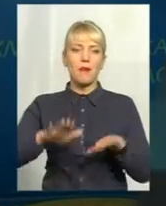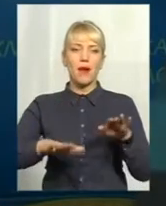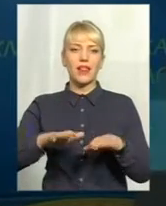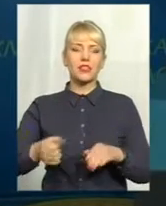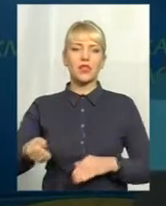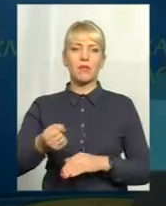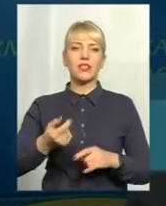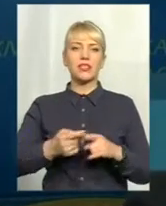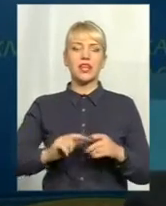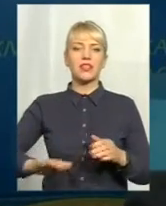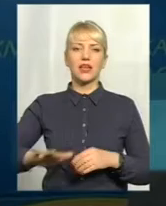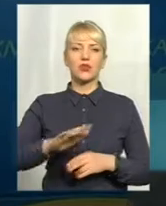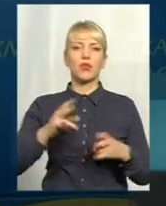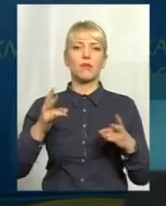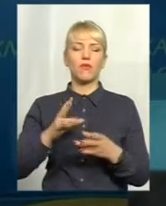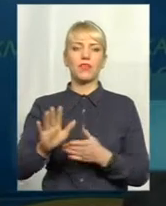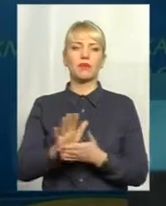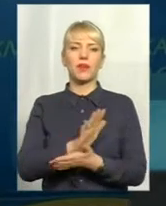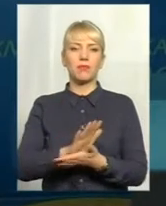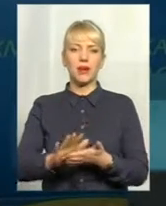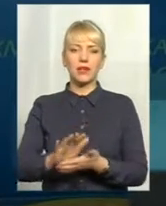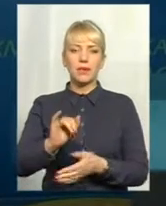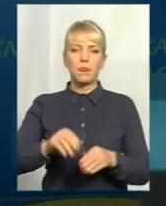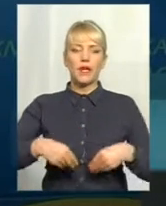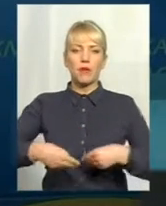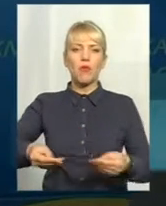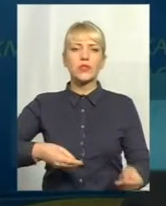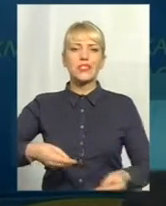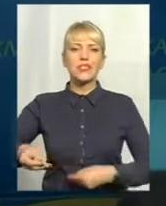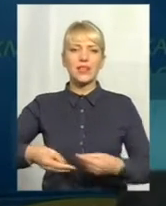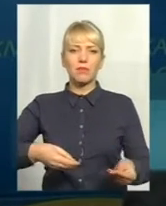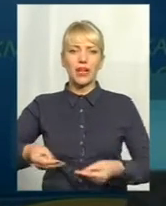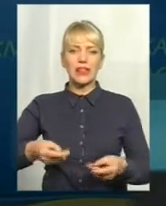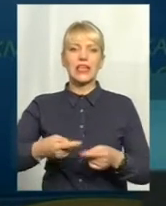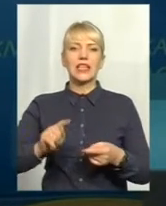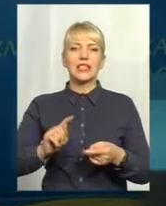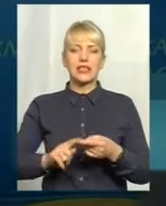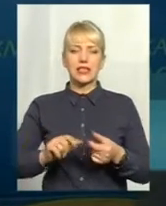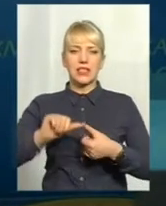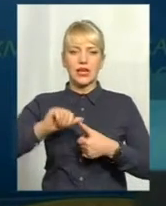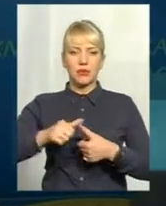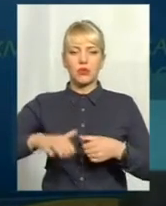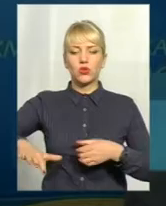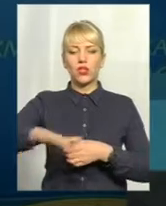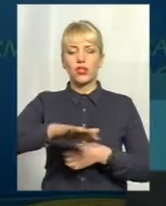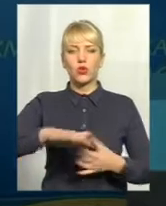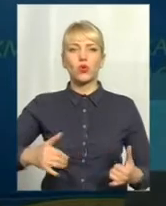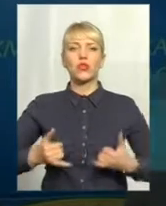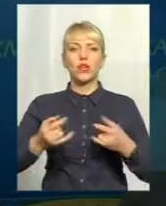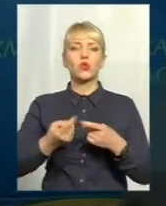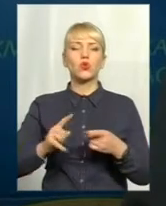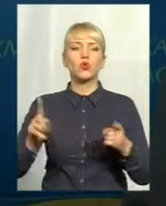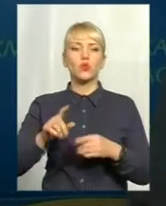даної території має прибрати і посипати посипковим матеріалом свою закріплену за ним територію, для того, щоб люди